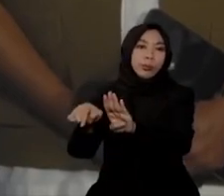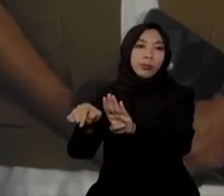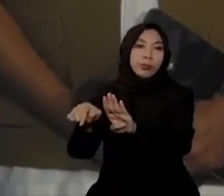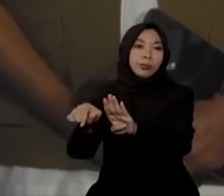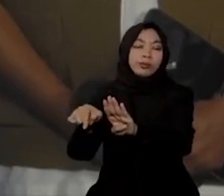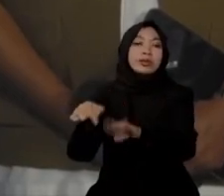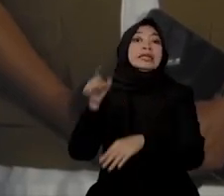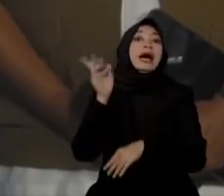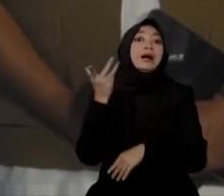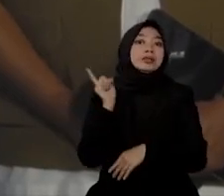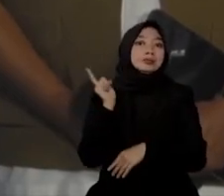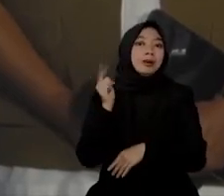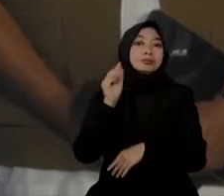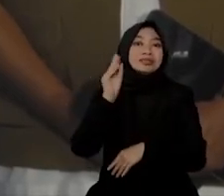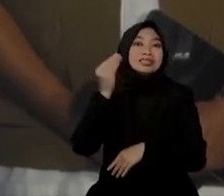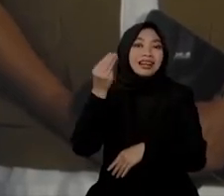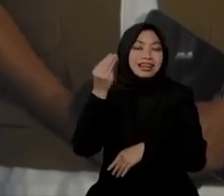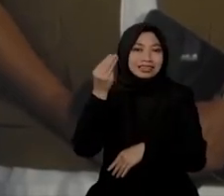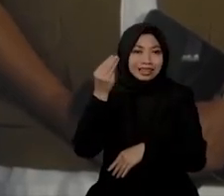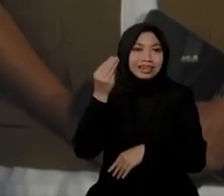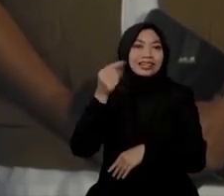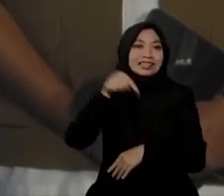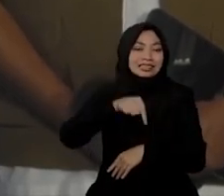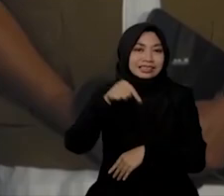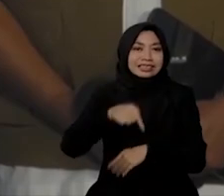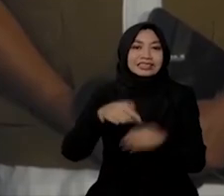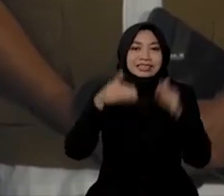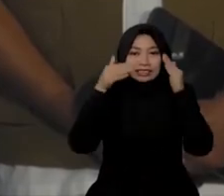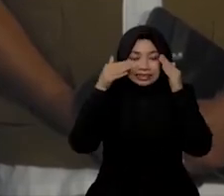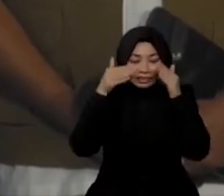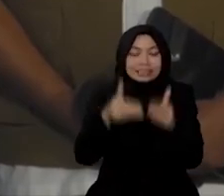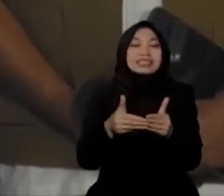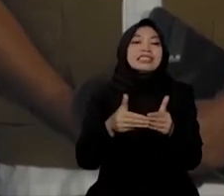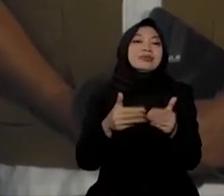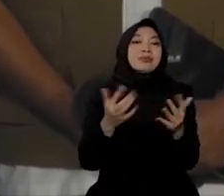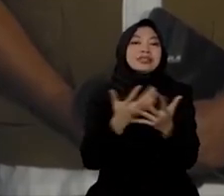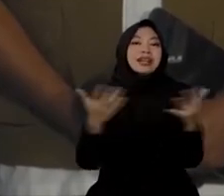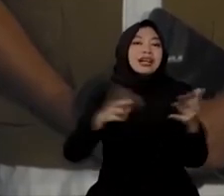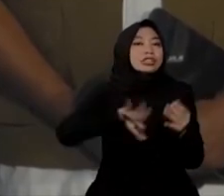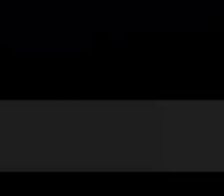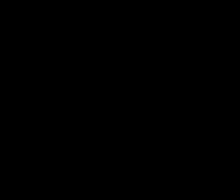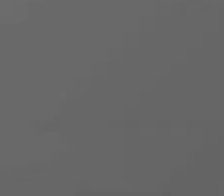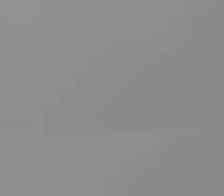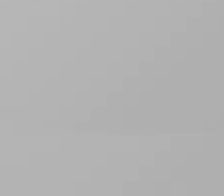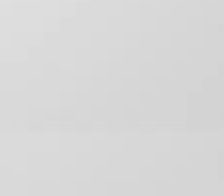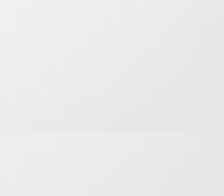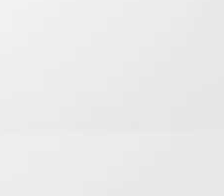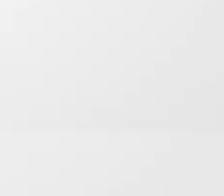Karena Jakarta dari awal kita memprioritaskan nomor satu adalah kesehatan dan keselamatan.